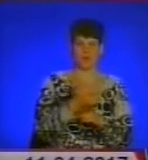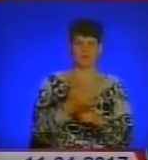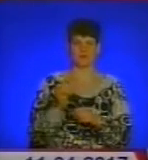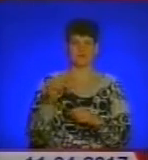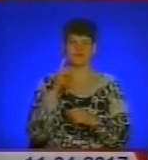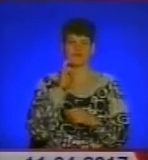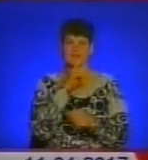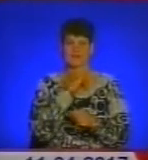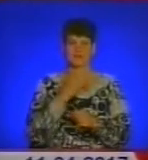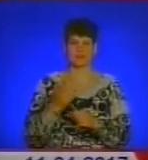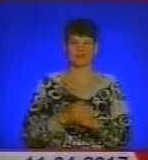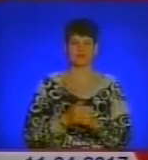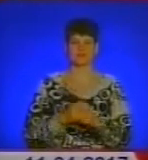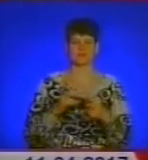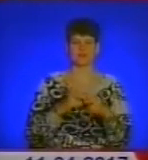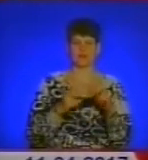в Вінниці,